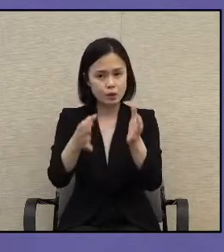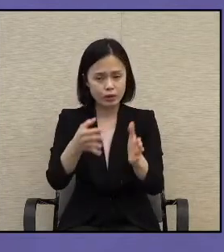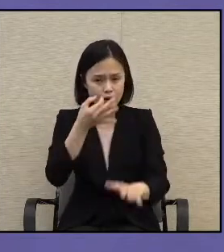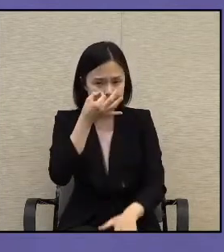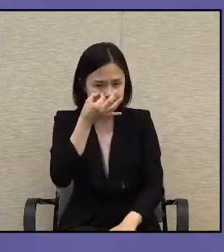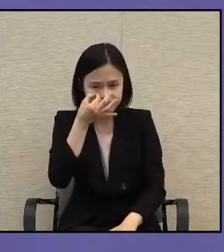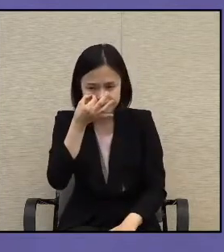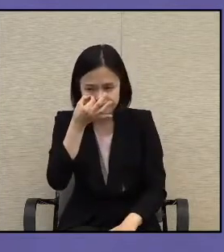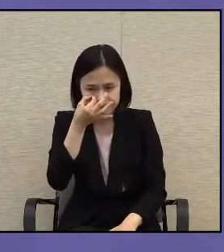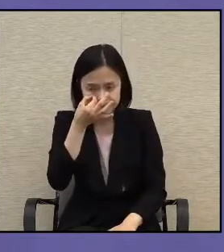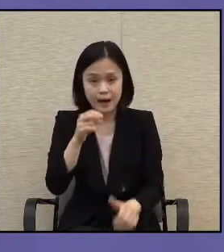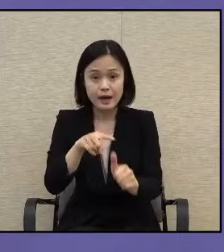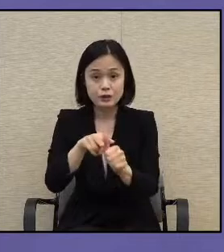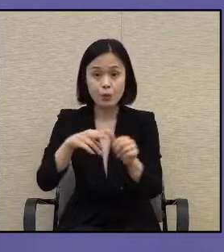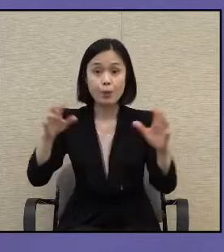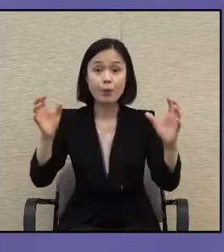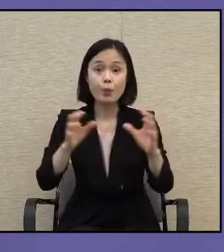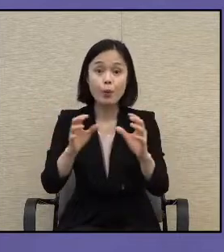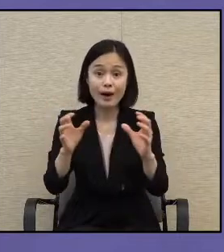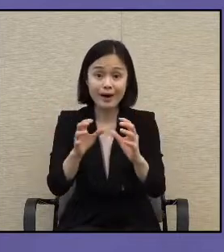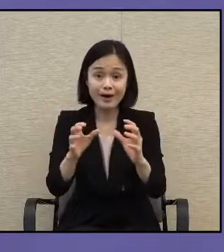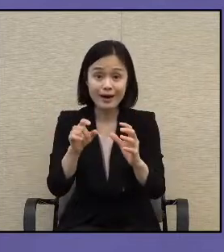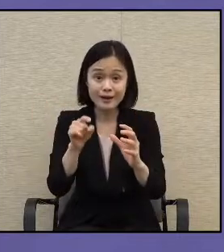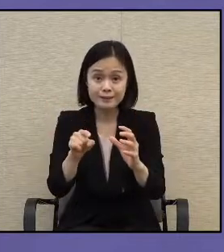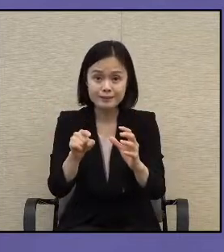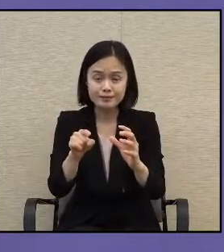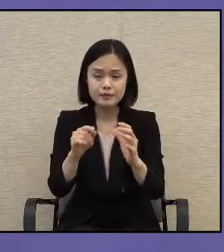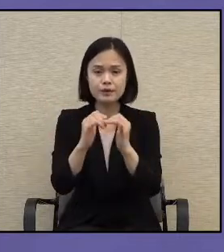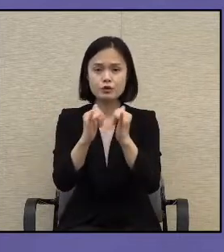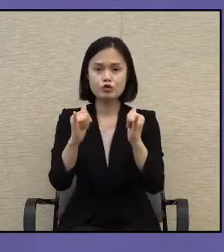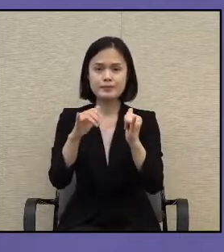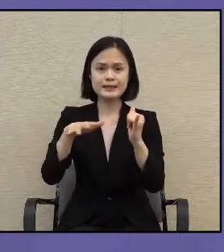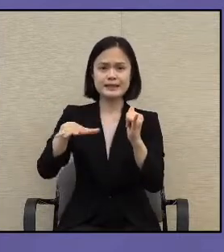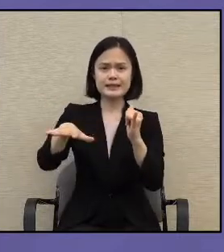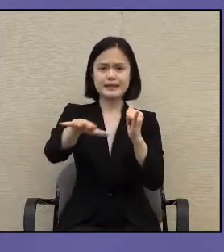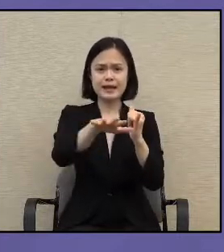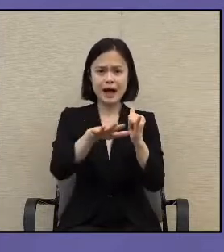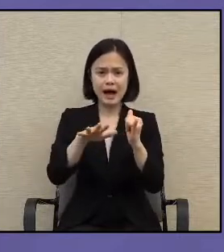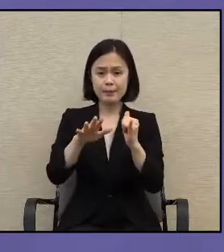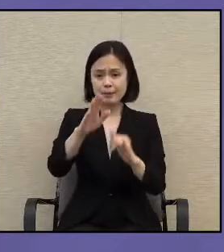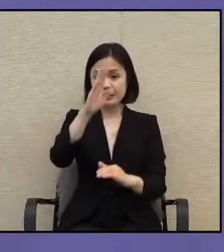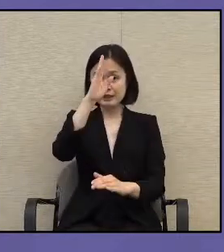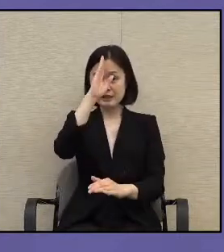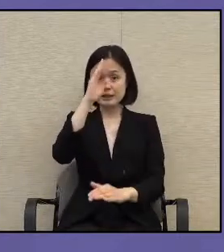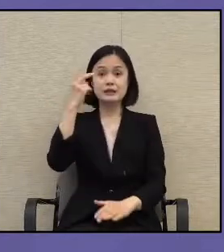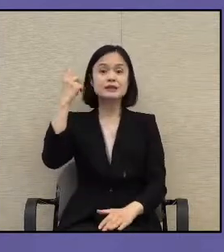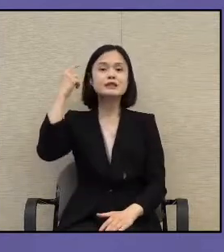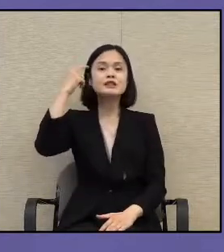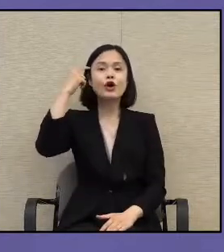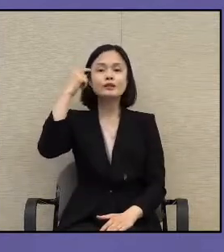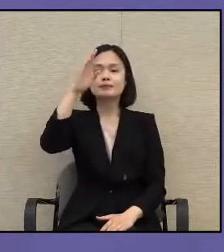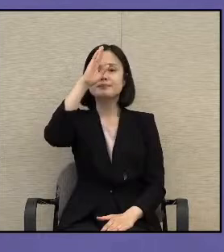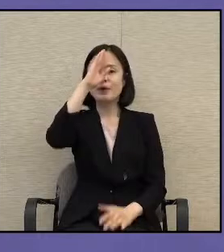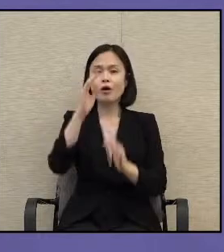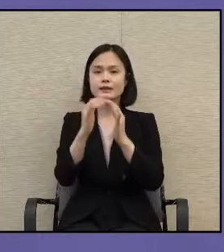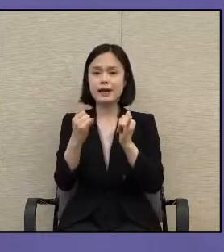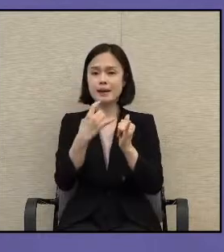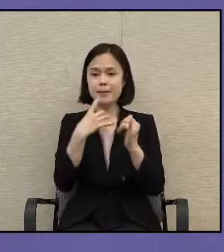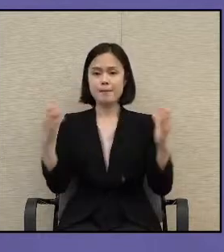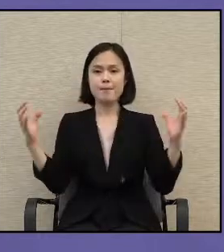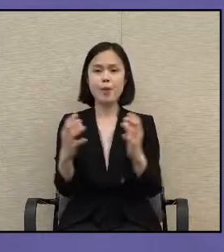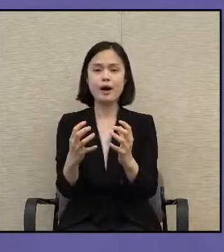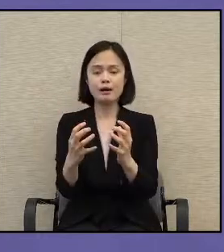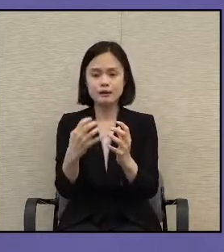건데, 이 사람들의 전체 국민들에서 발생한 모든 정신질환자들에 대한 데이터들을 제공하기 때문입니다.